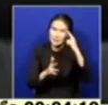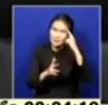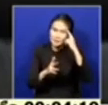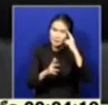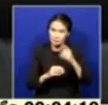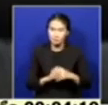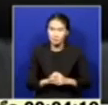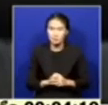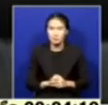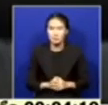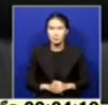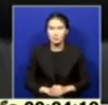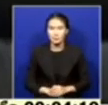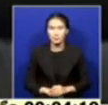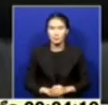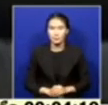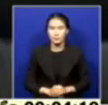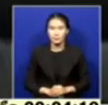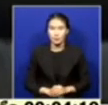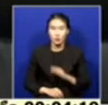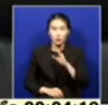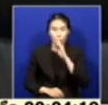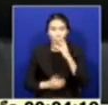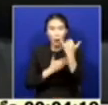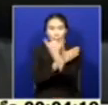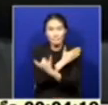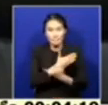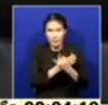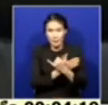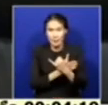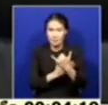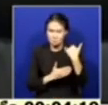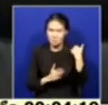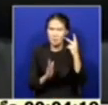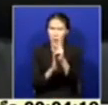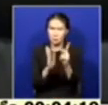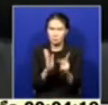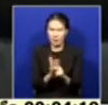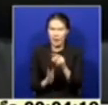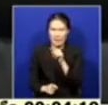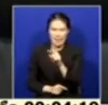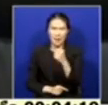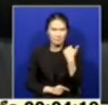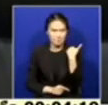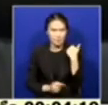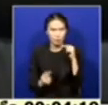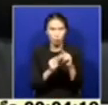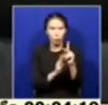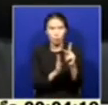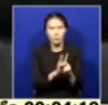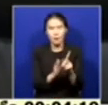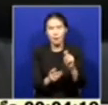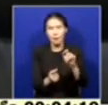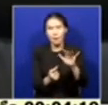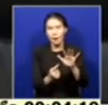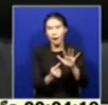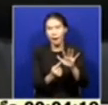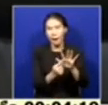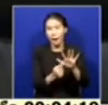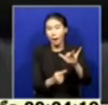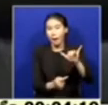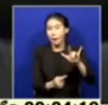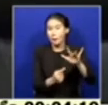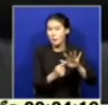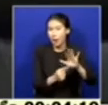ศที่มีอยู่ในทุกประเทศในความหมายของการเป็นกฎหมายเฉพาะถิ่นเฉพาะที่เฉพาะตามความจำเ